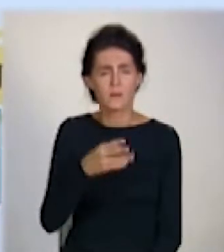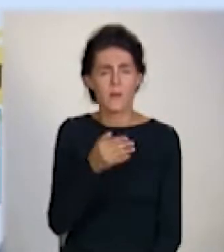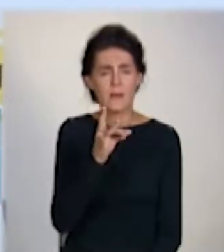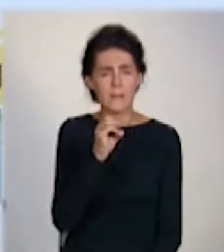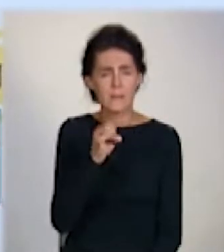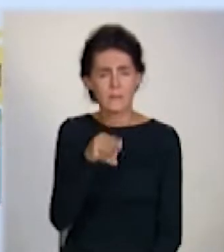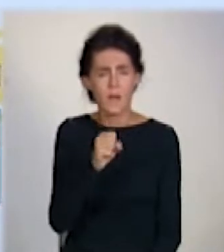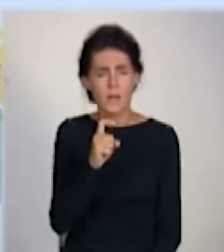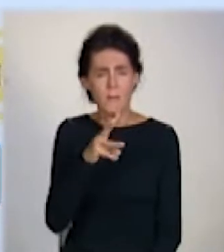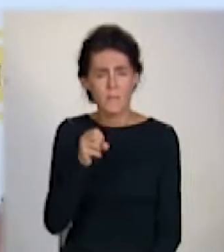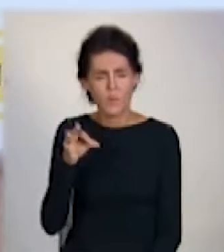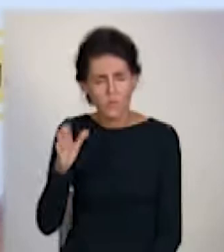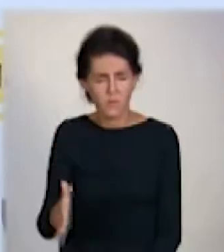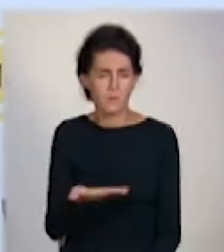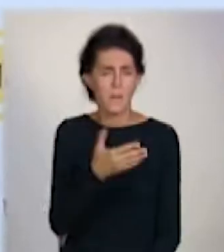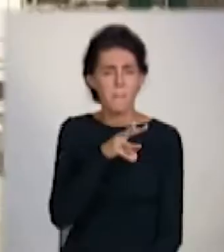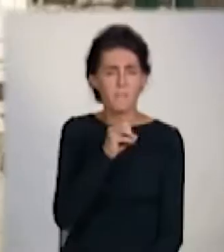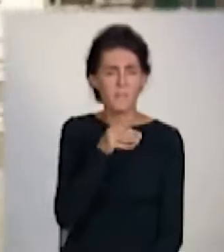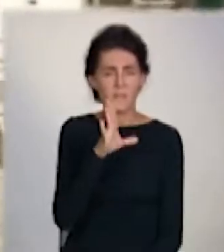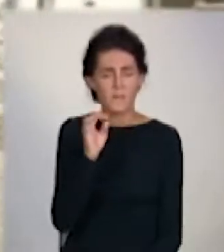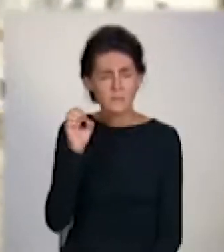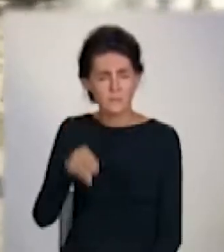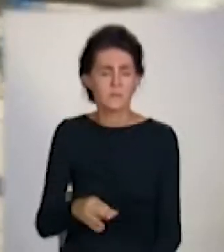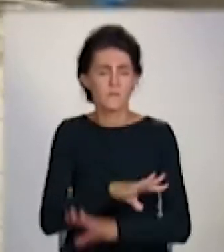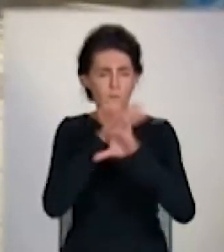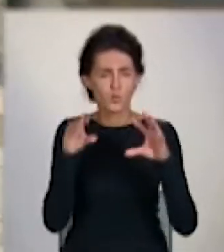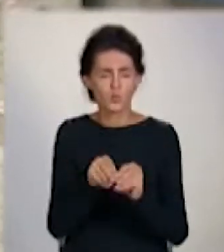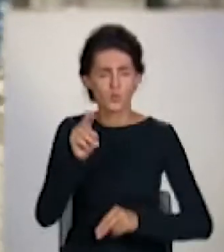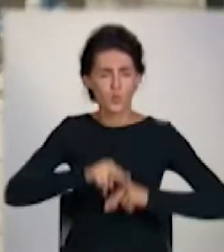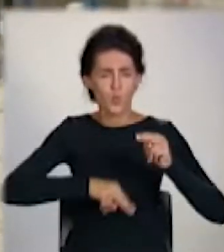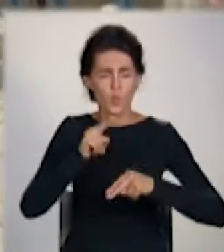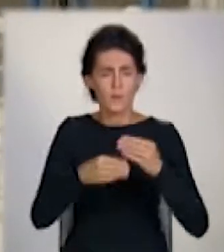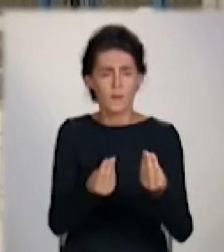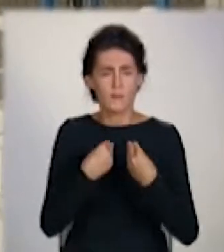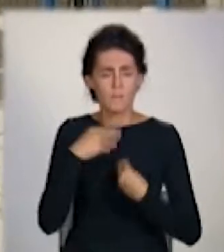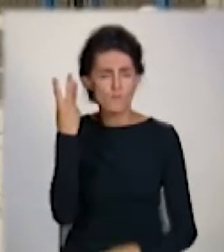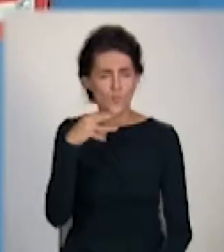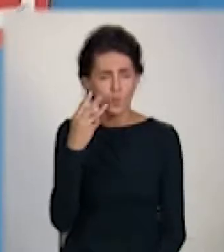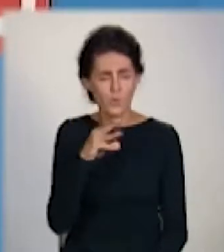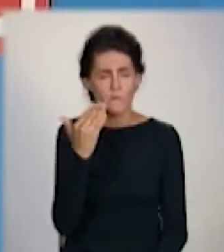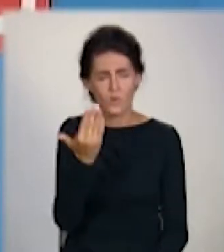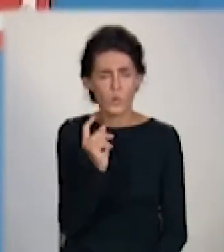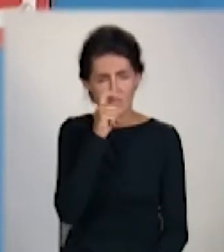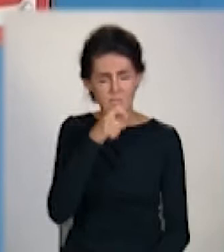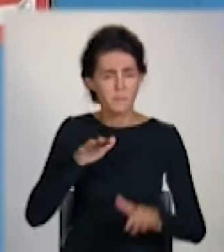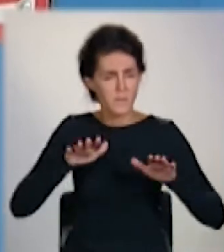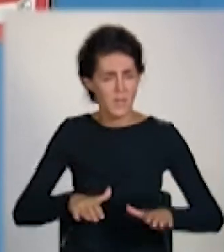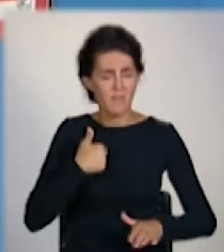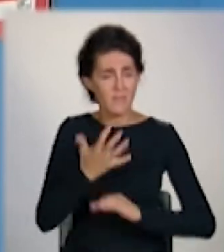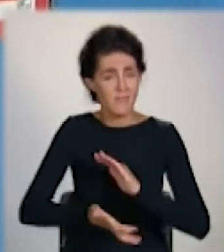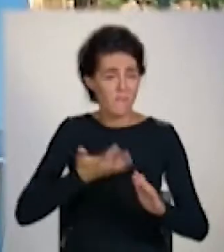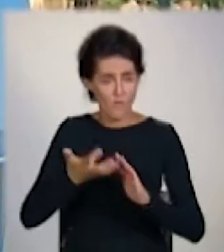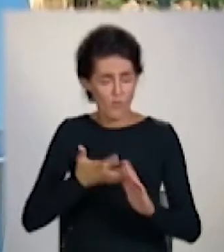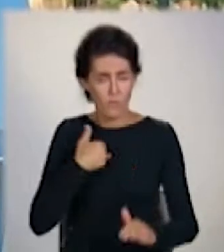«Медінвест» сьогодні збудував нам надсучасну кисневу станцію. У нас не вистачало кисню, а ми